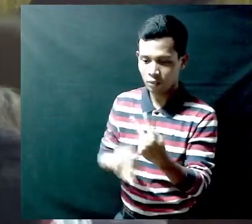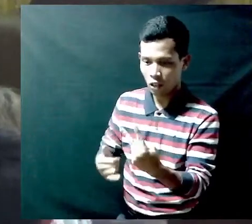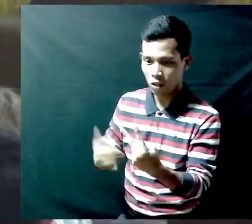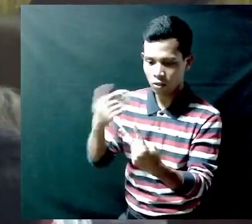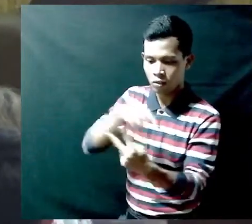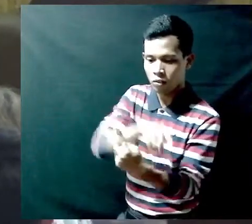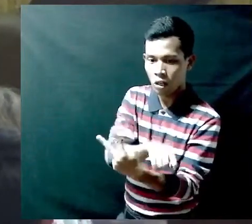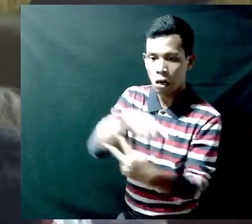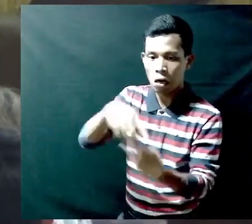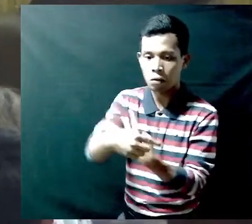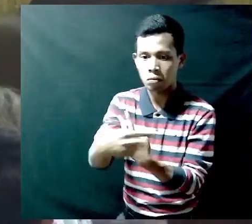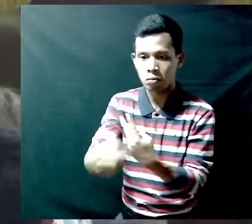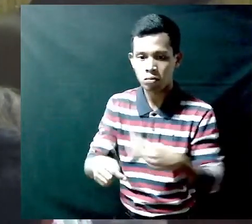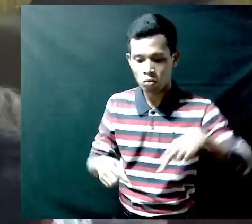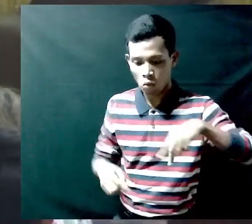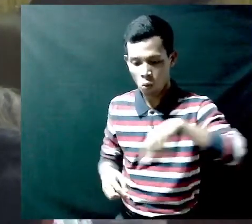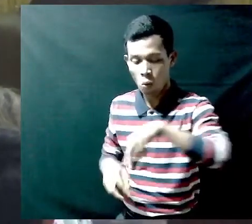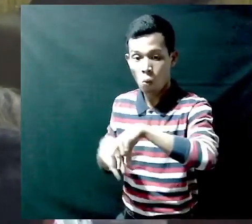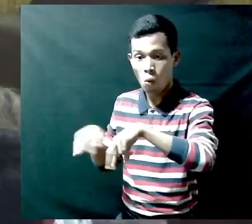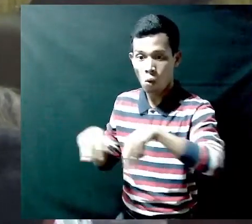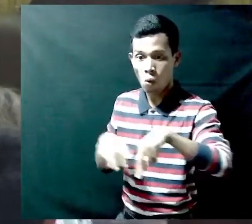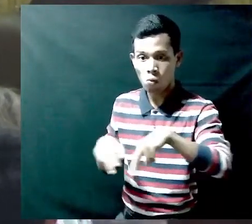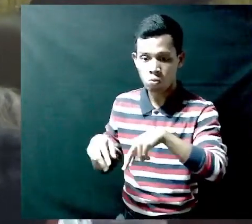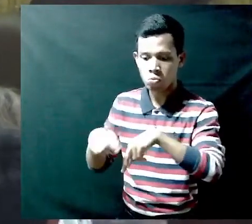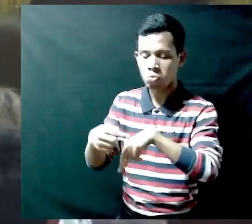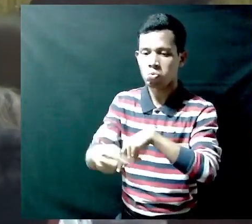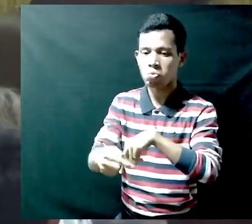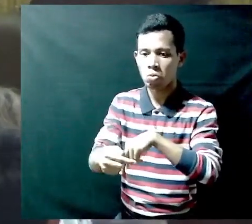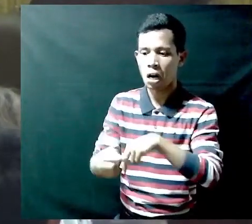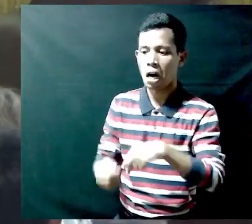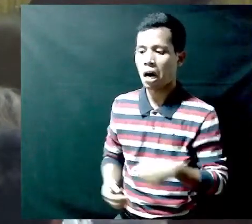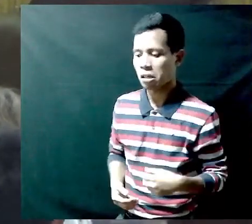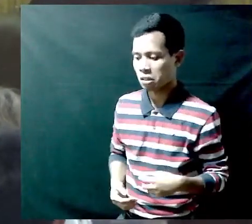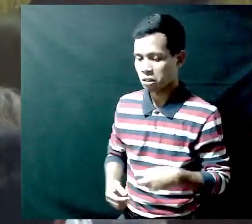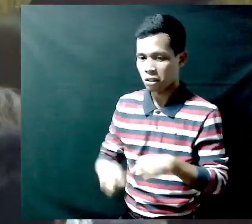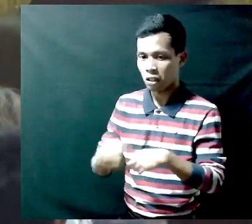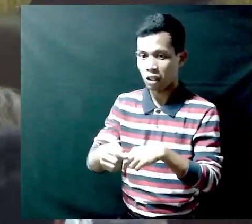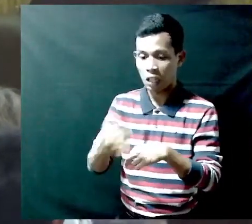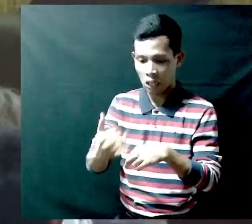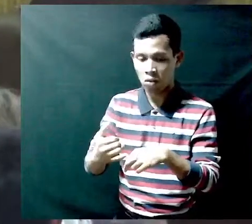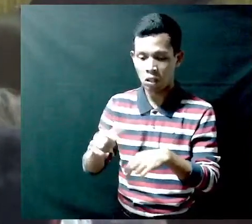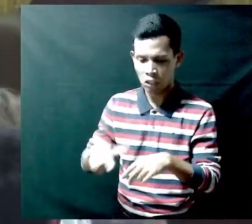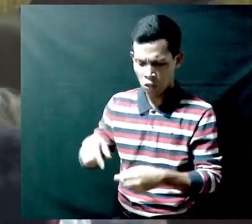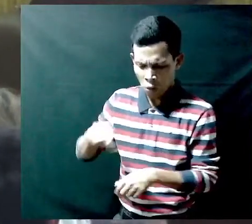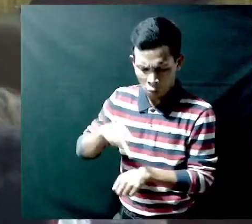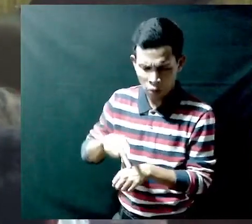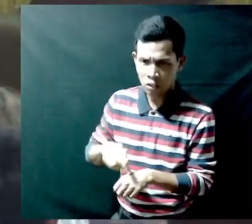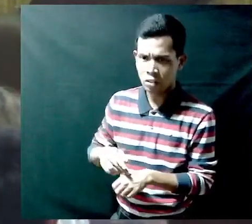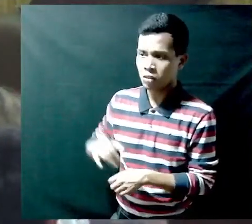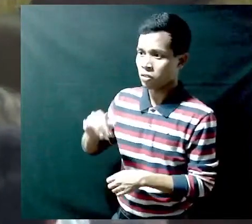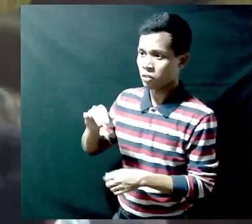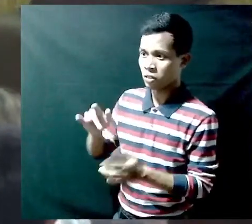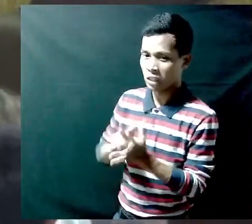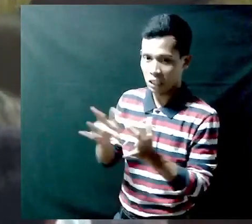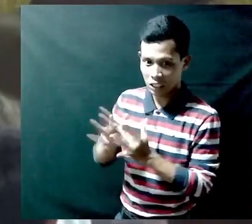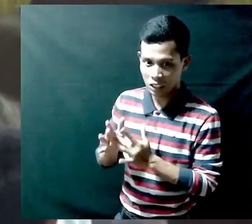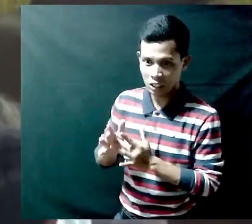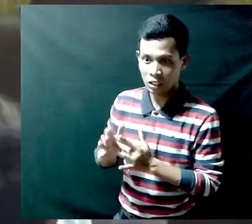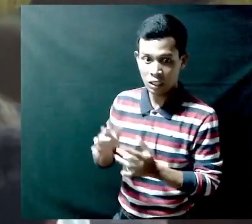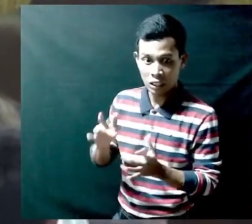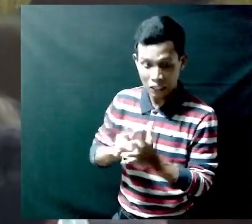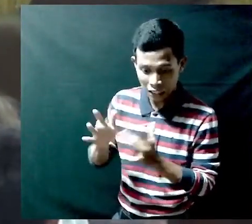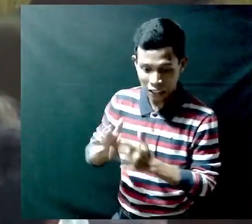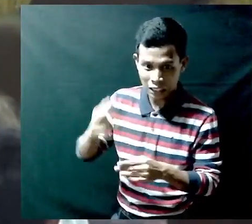andali, marami na nakatingin sa akin. Diyan, sikat na tayo rito. Yeah, kami nagpagaling. Hindi ganun